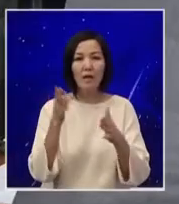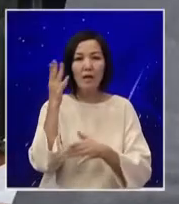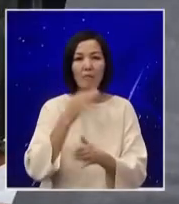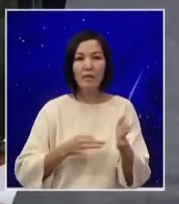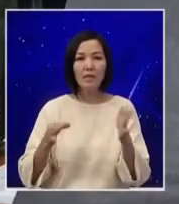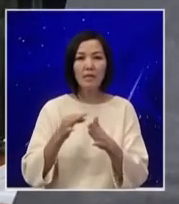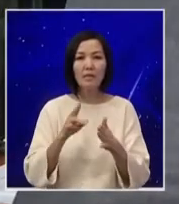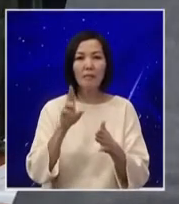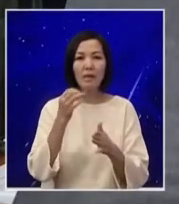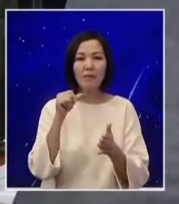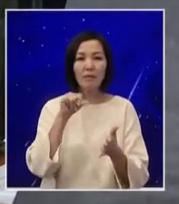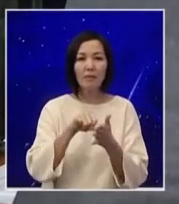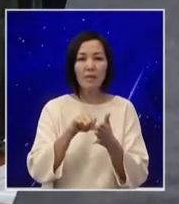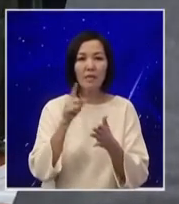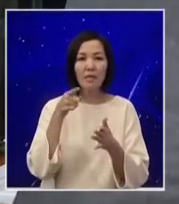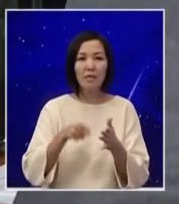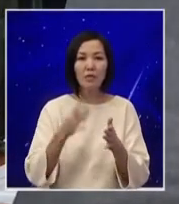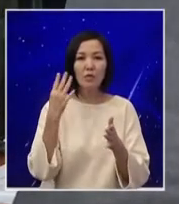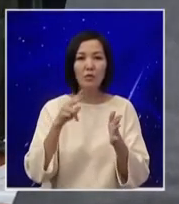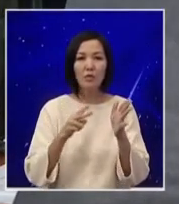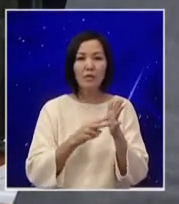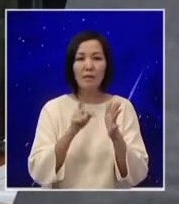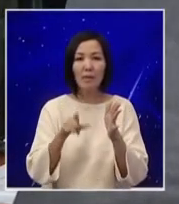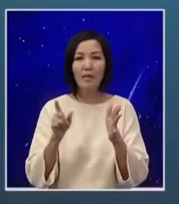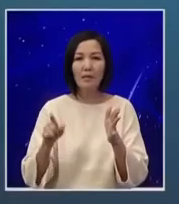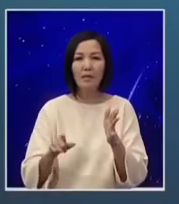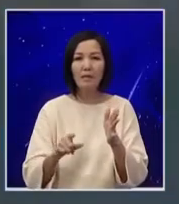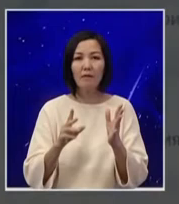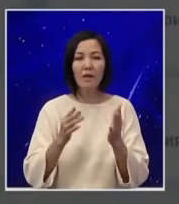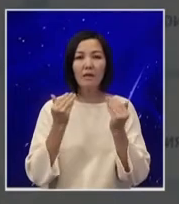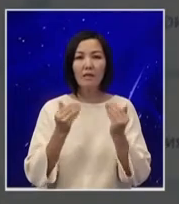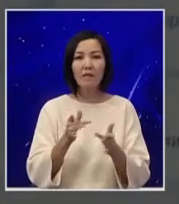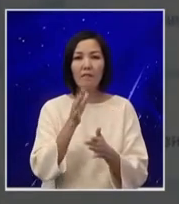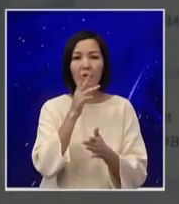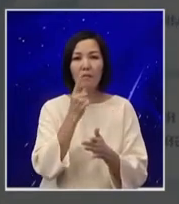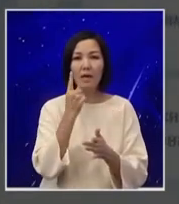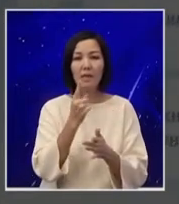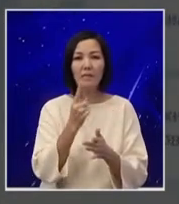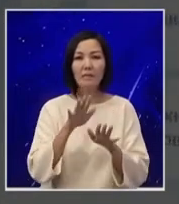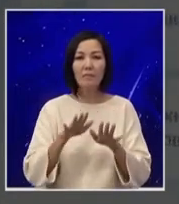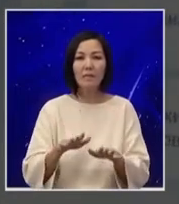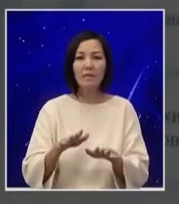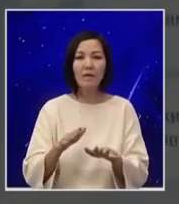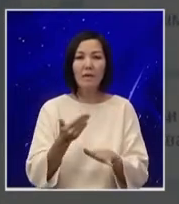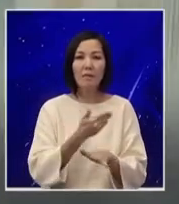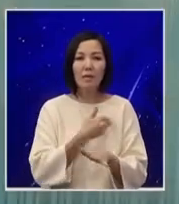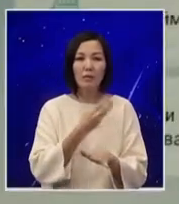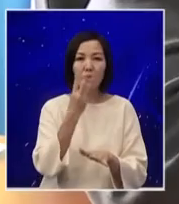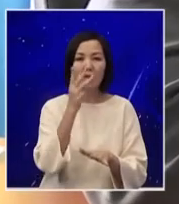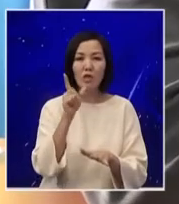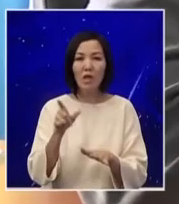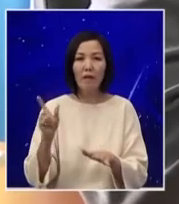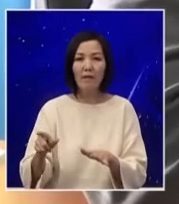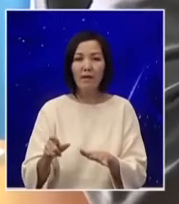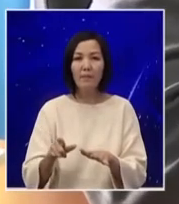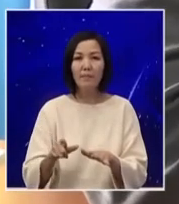области в праймериз приняли участие тысячи сорок семь кандидатов в настоящий момент на 1 month at претендует сразу три